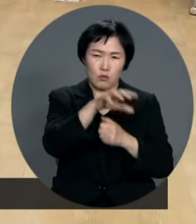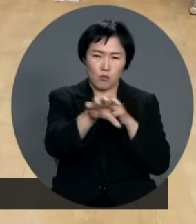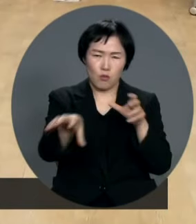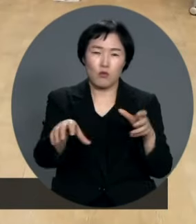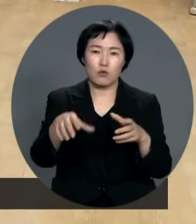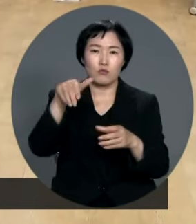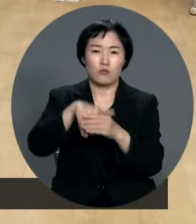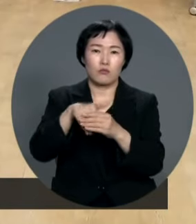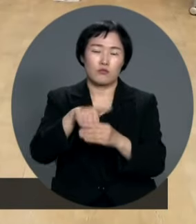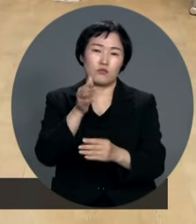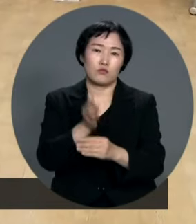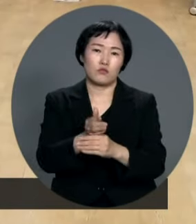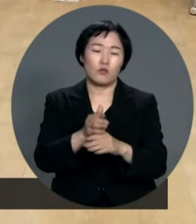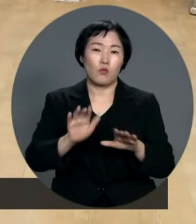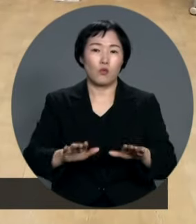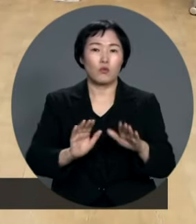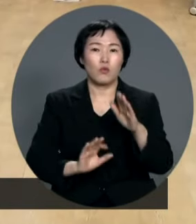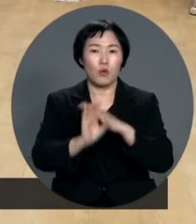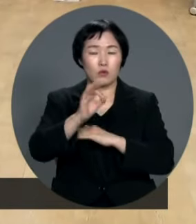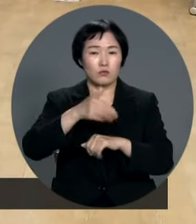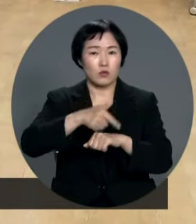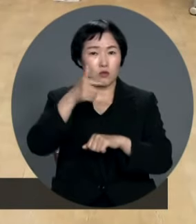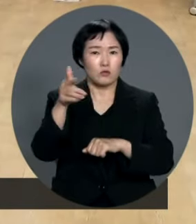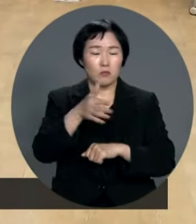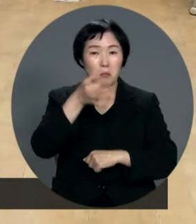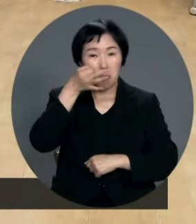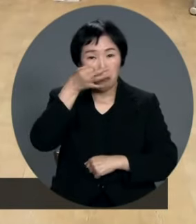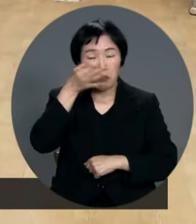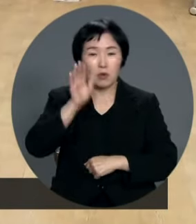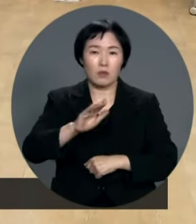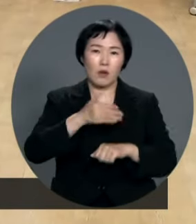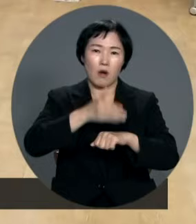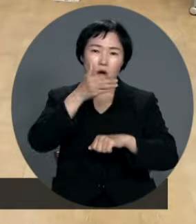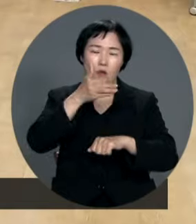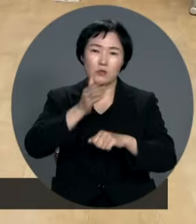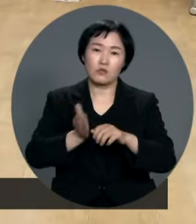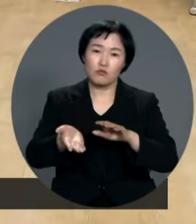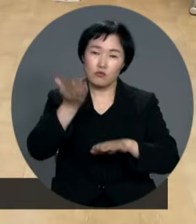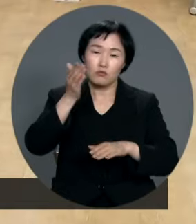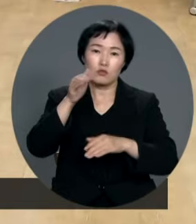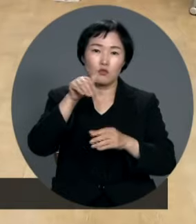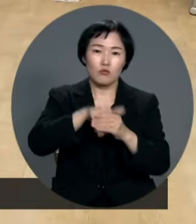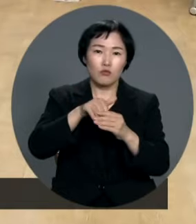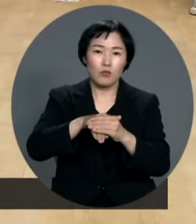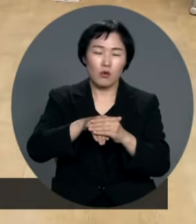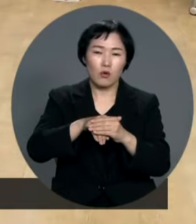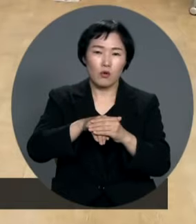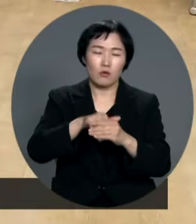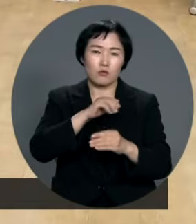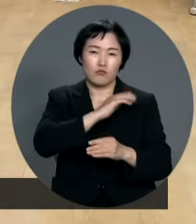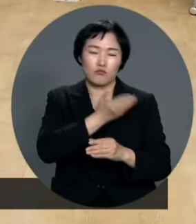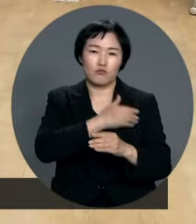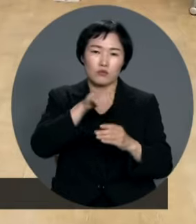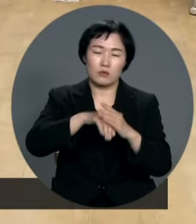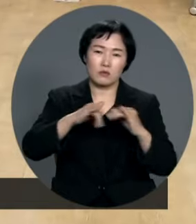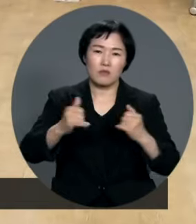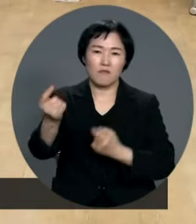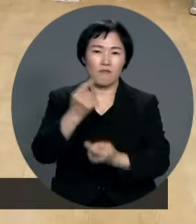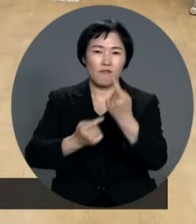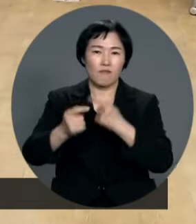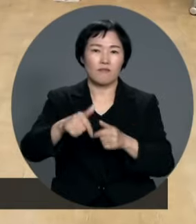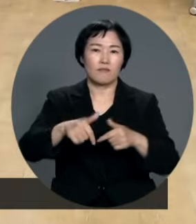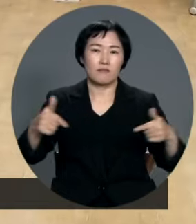진행 중입니다. 취재진이 오전 6시부터 지켜봤는데 오전 9시가 넘으면서 투표소를 찾는 유권자들이 점차 늘고